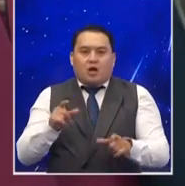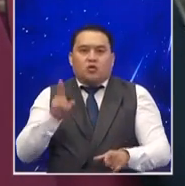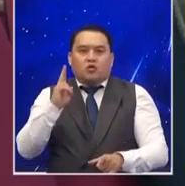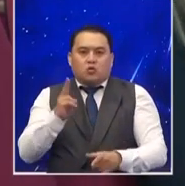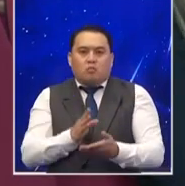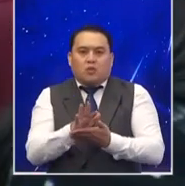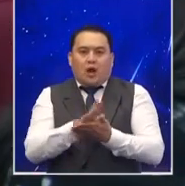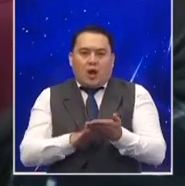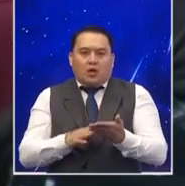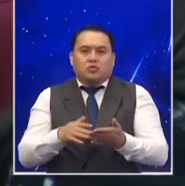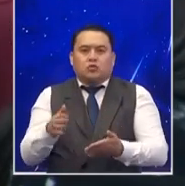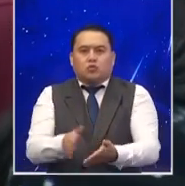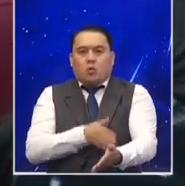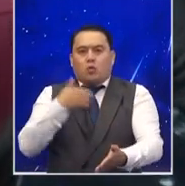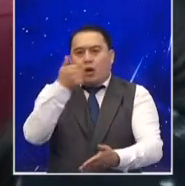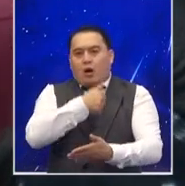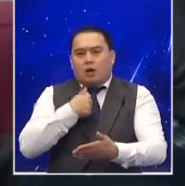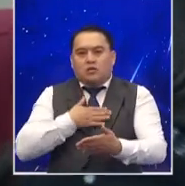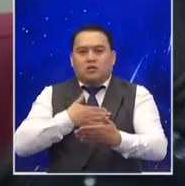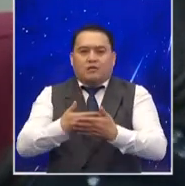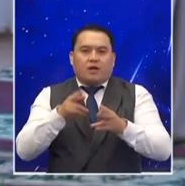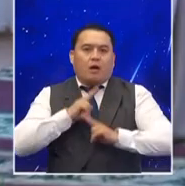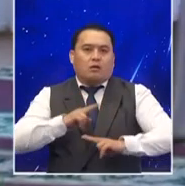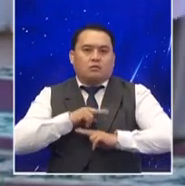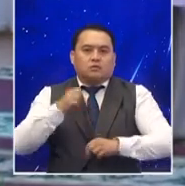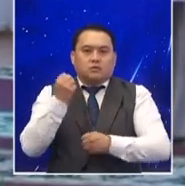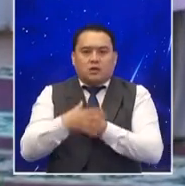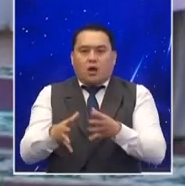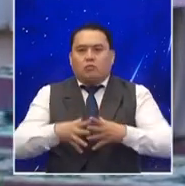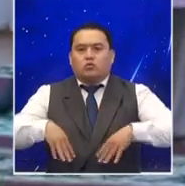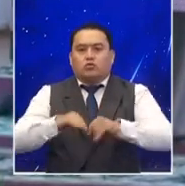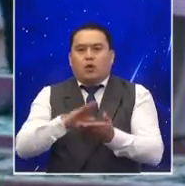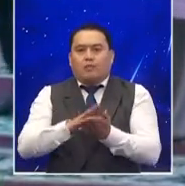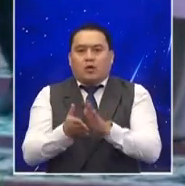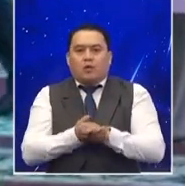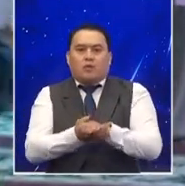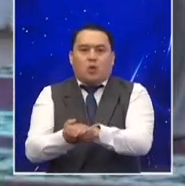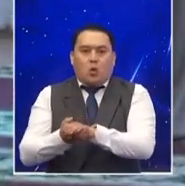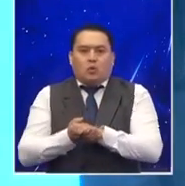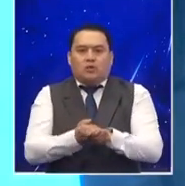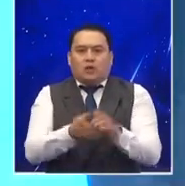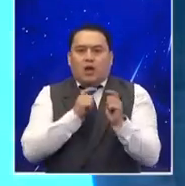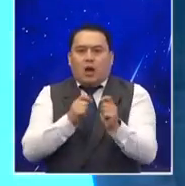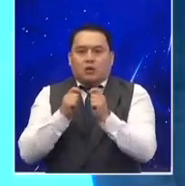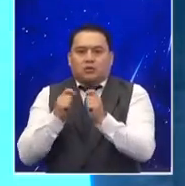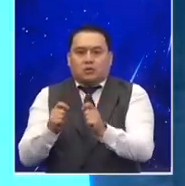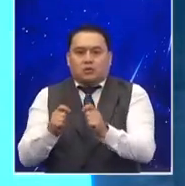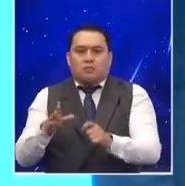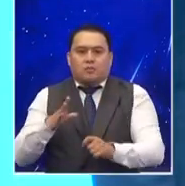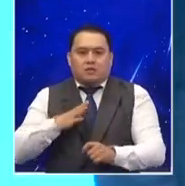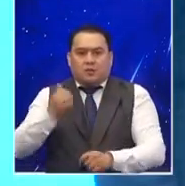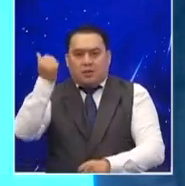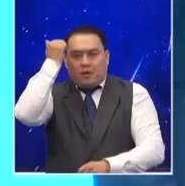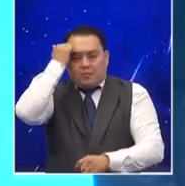на протяжении этого года активно сотрудничал с Центром общественного согласия и Ассамблеей, были награждены